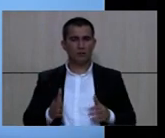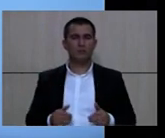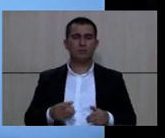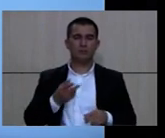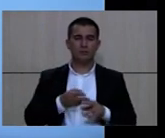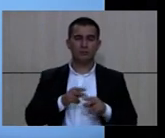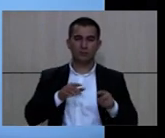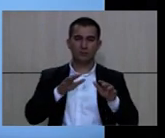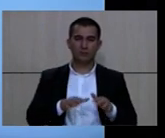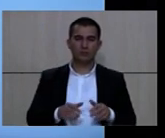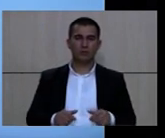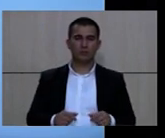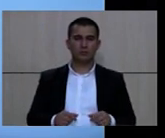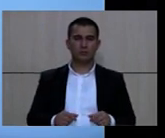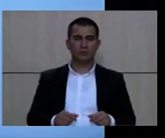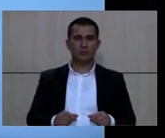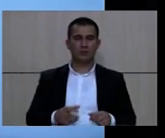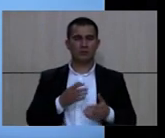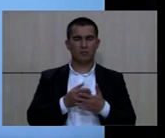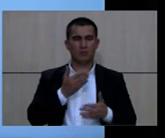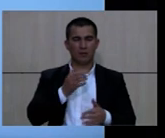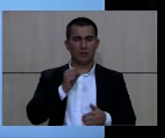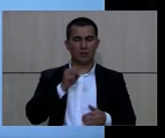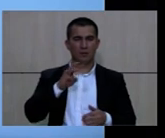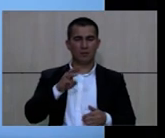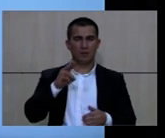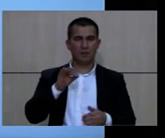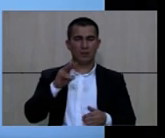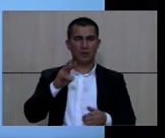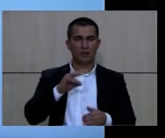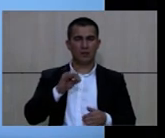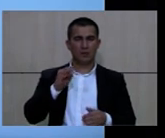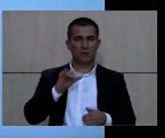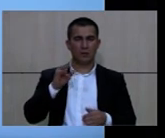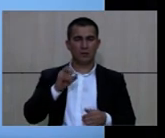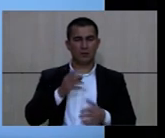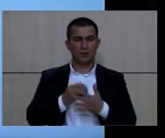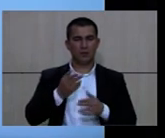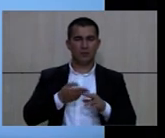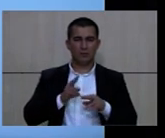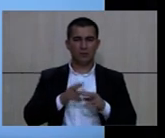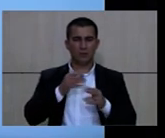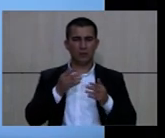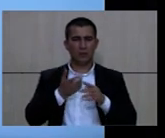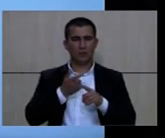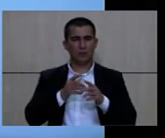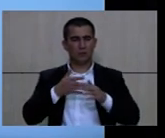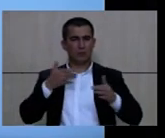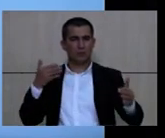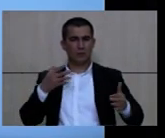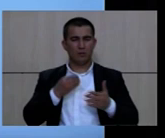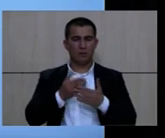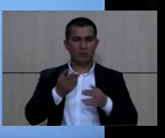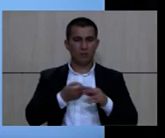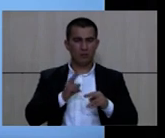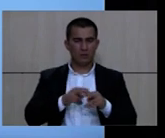Demak, bu yerda biz amplitudaning katta va kichikligini kuzatishimiz mumkin. Eng uzoq chetlashish bu katta